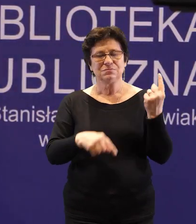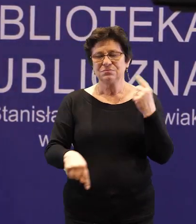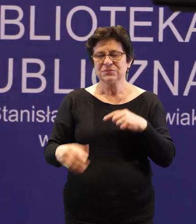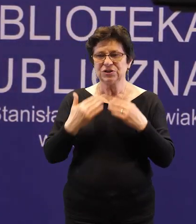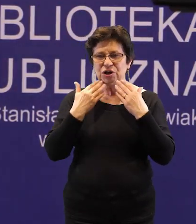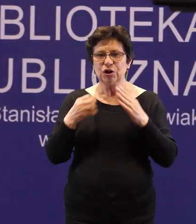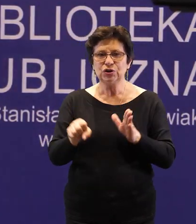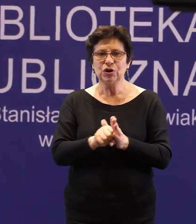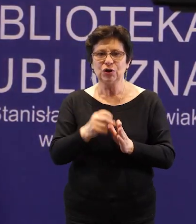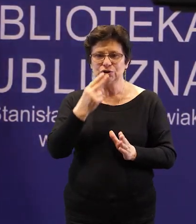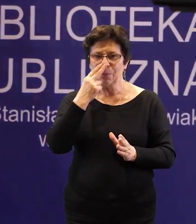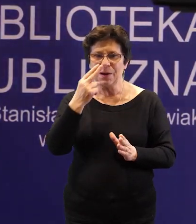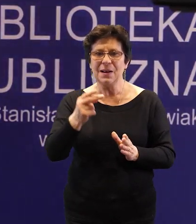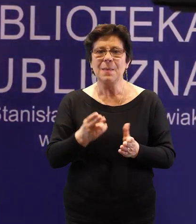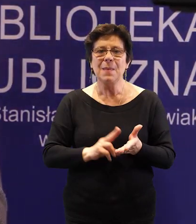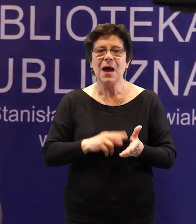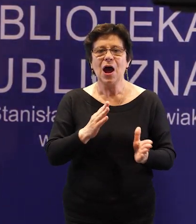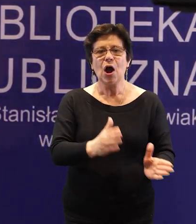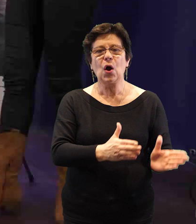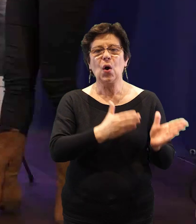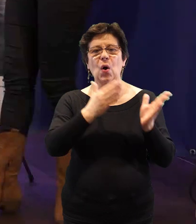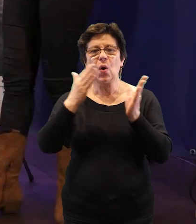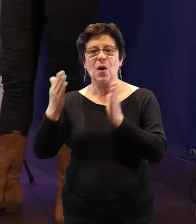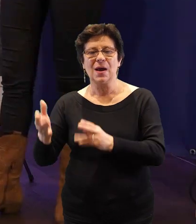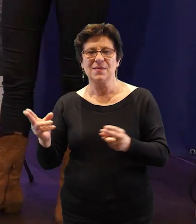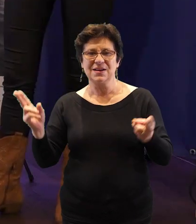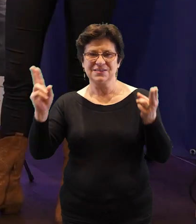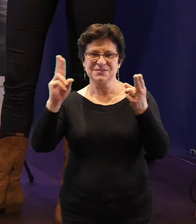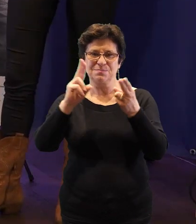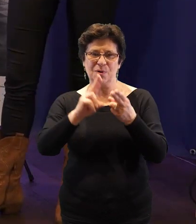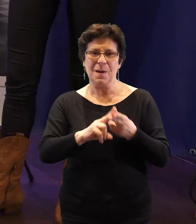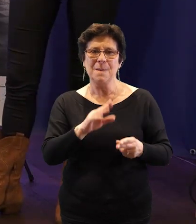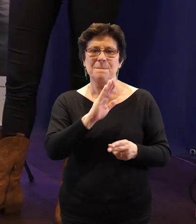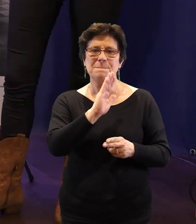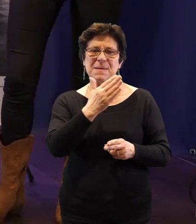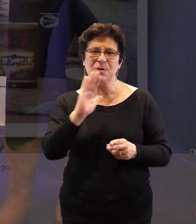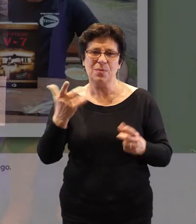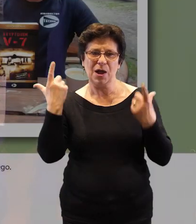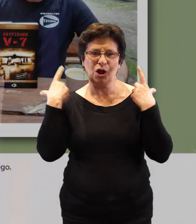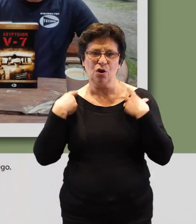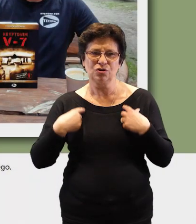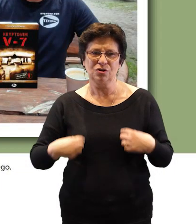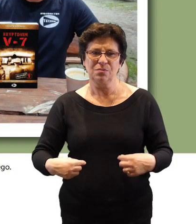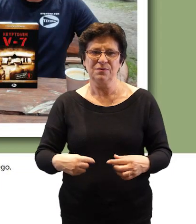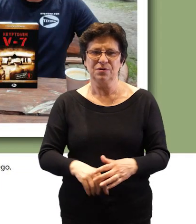do zobaczenia na kolejnych spotkaniach w ramach Biblioteki Osobliwości.